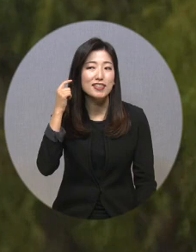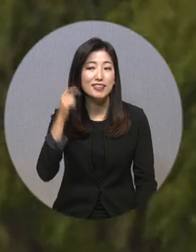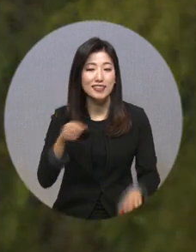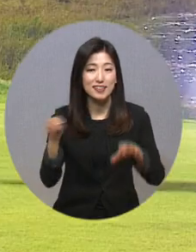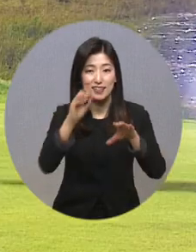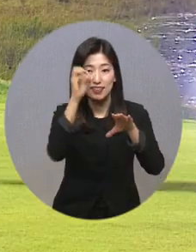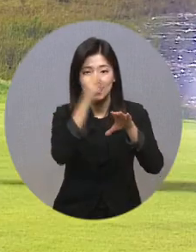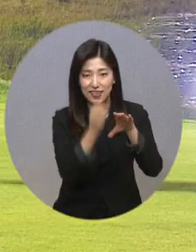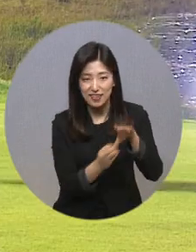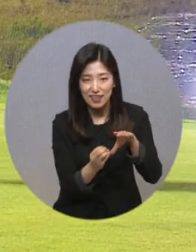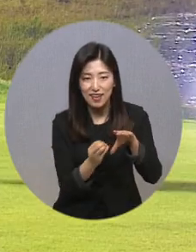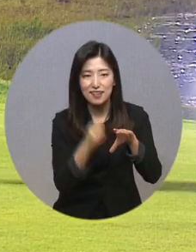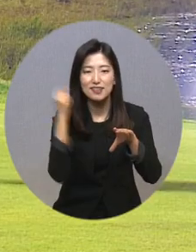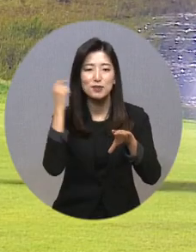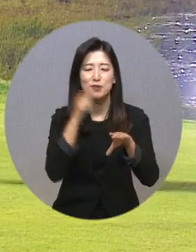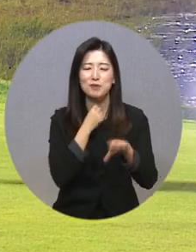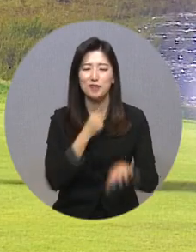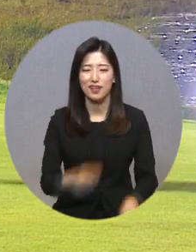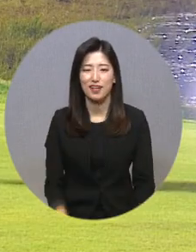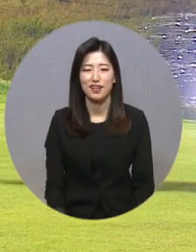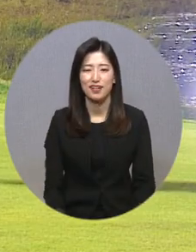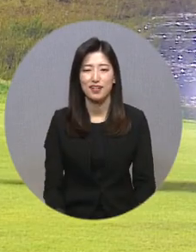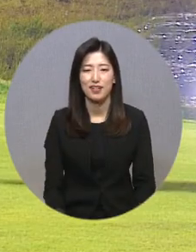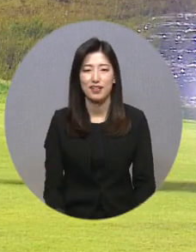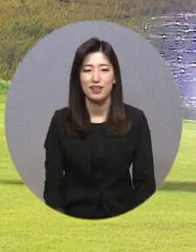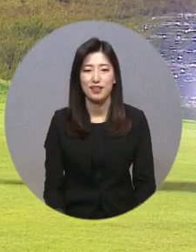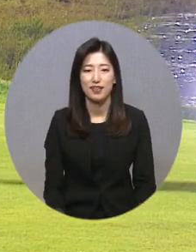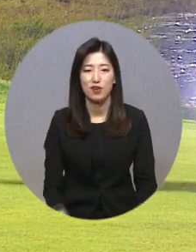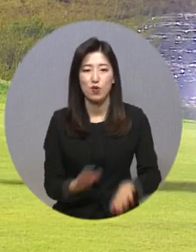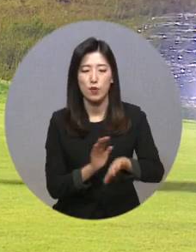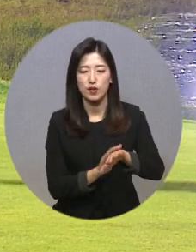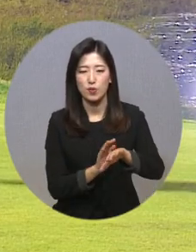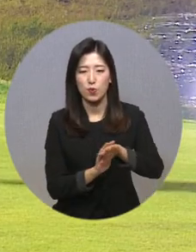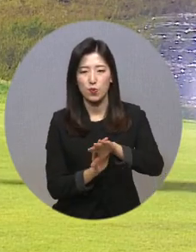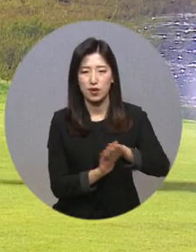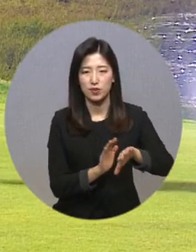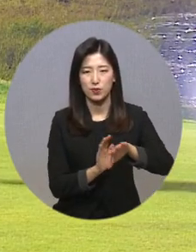있어서 이쪽 음 등 같죠